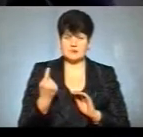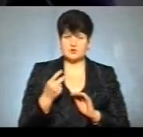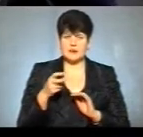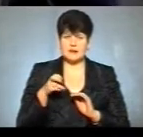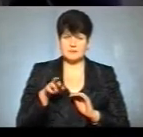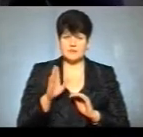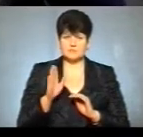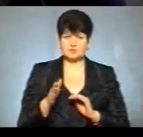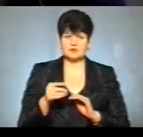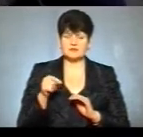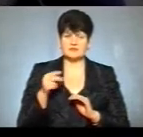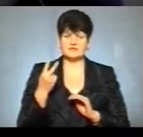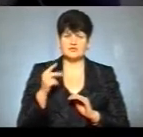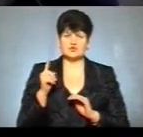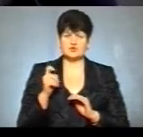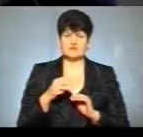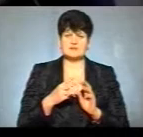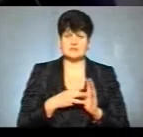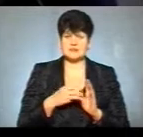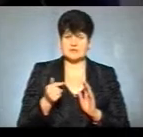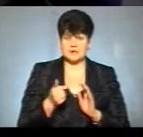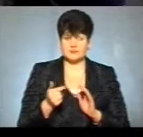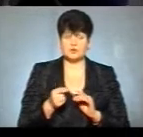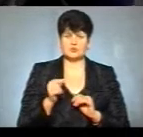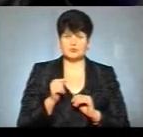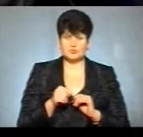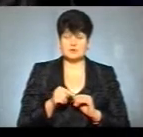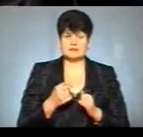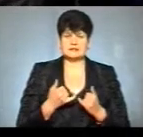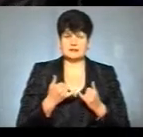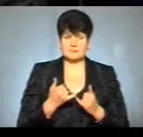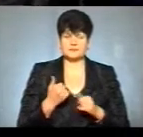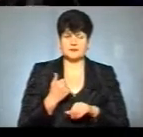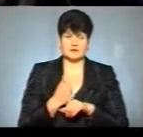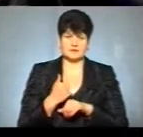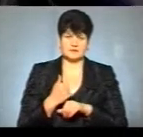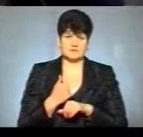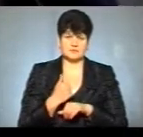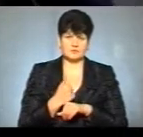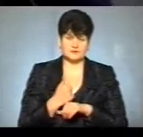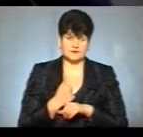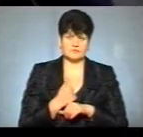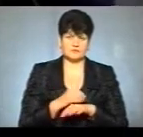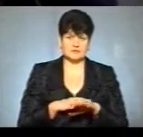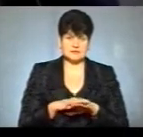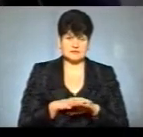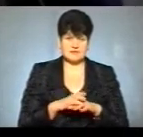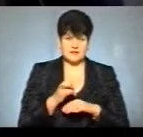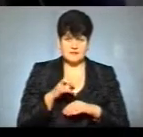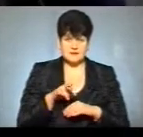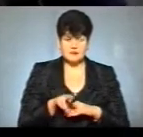буде складати 2118 гривень. Тобто таким чином для основних і демографічних груп населення відповідно до